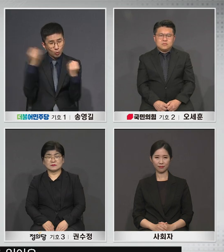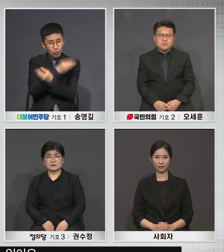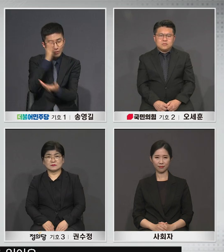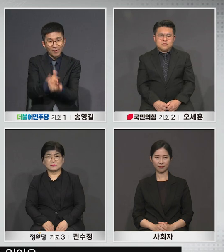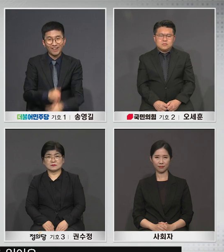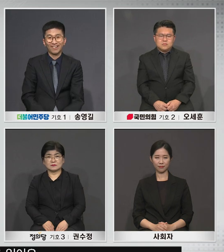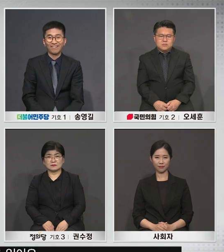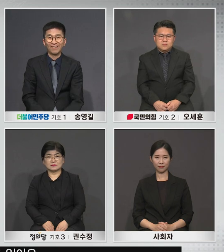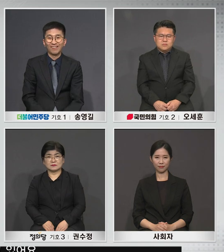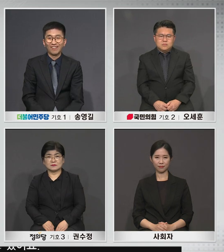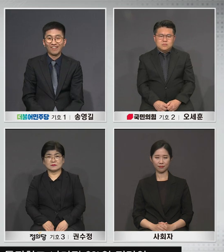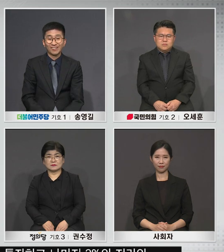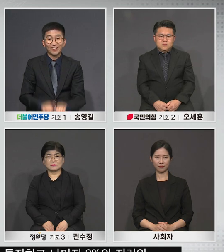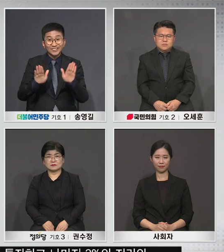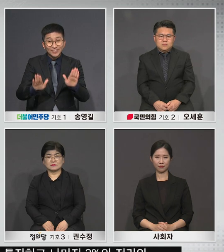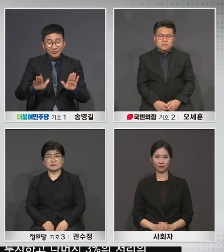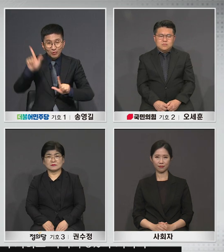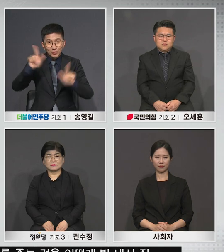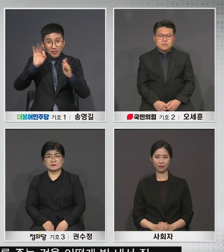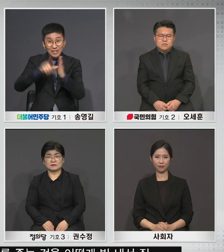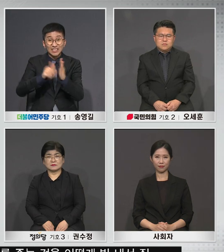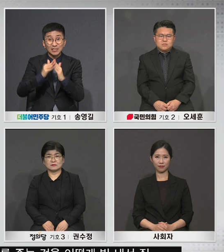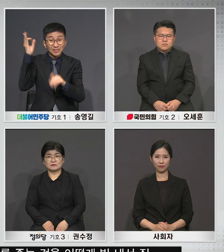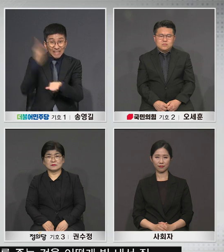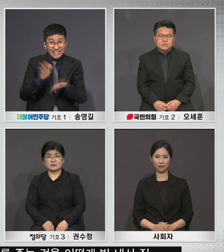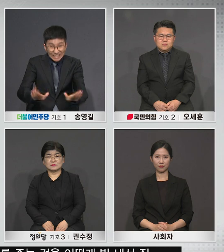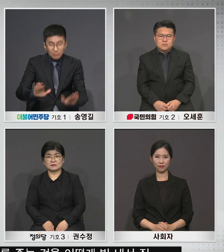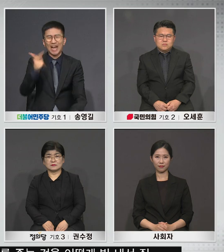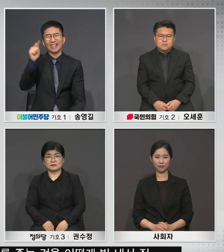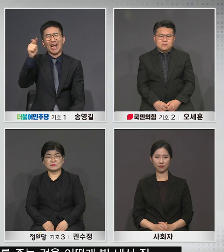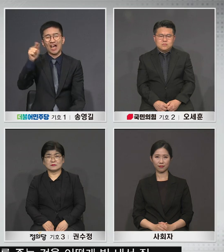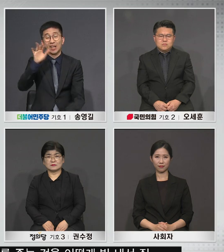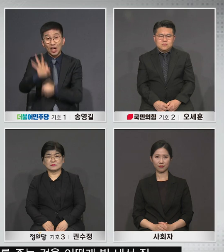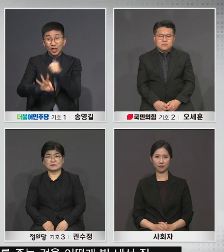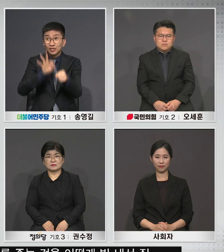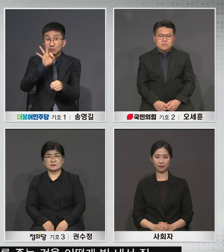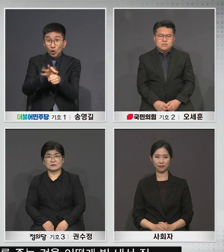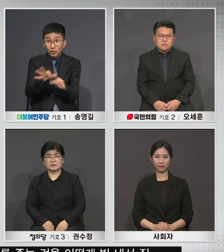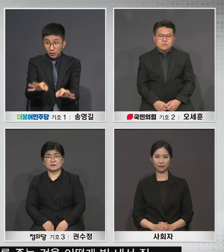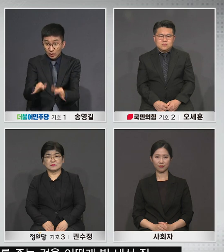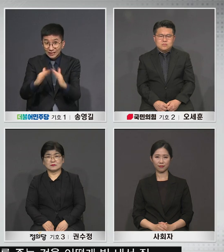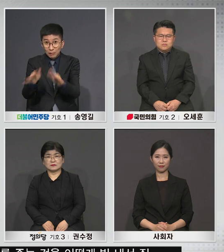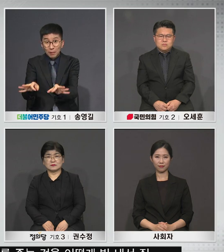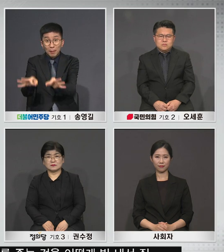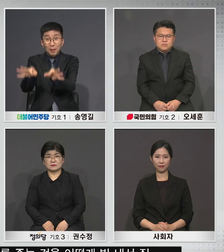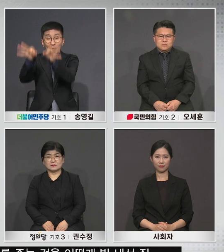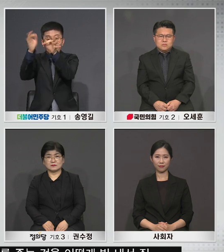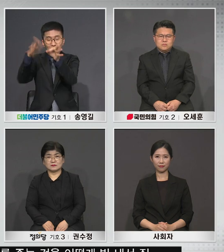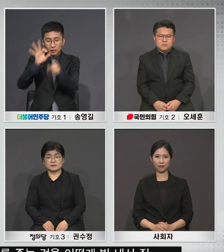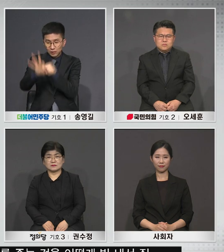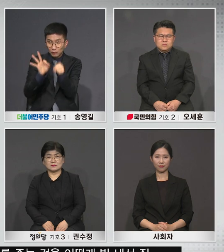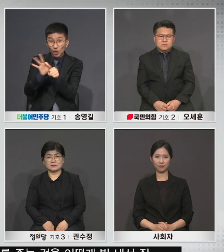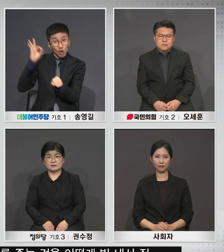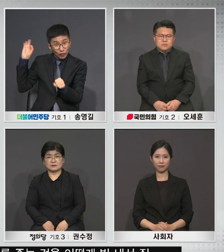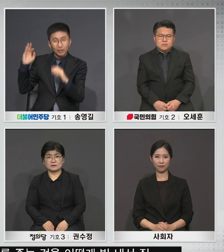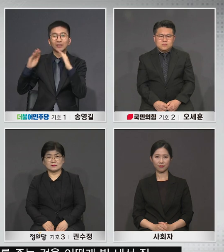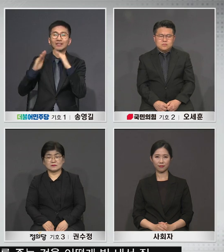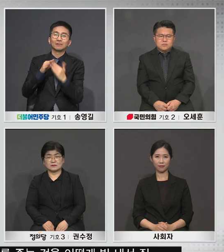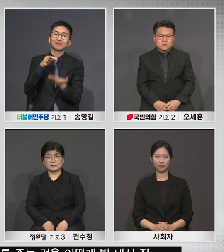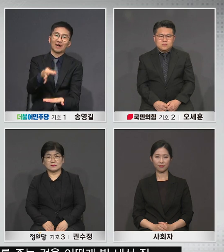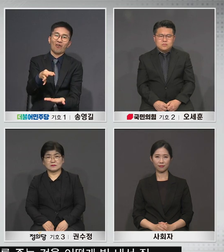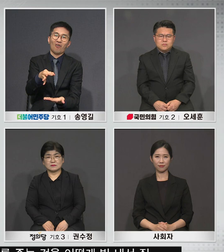오히려 이것은 지금 당장 집을 사는 게 아니라 10년 동안 집값이 오르더라도 최초의 확정 분양가로 집을 살